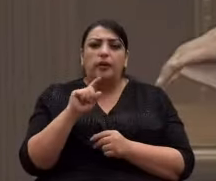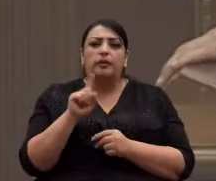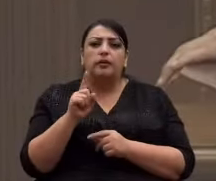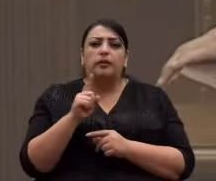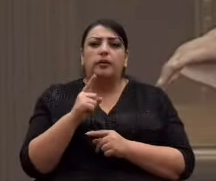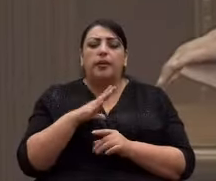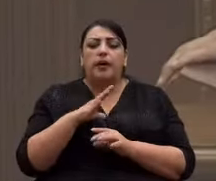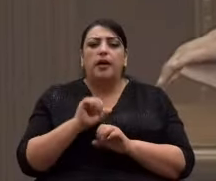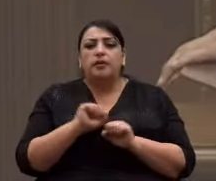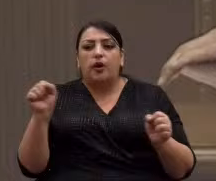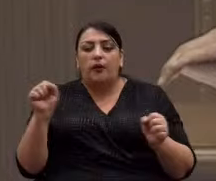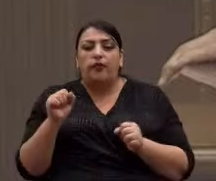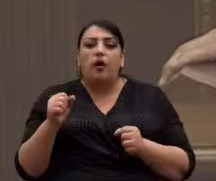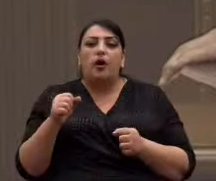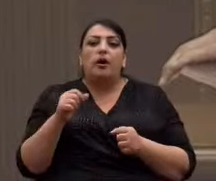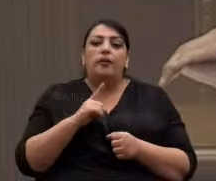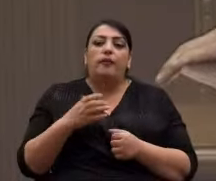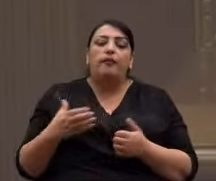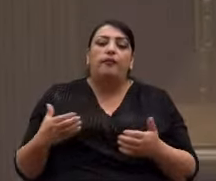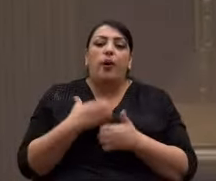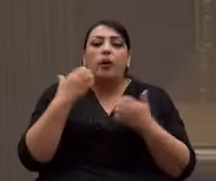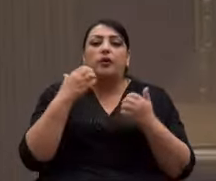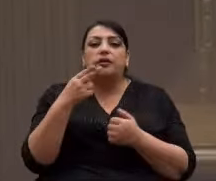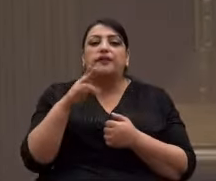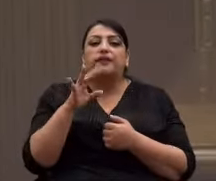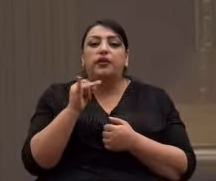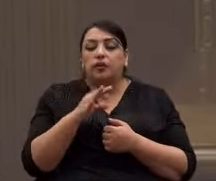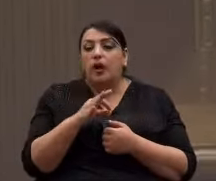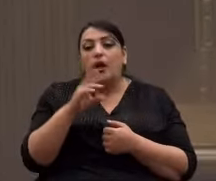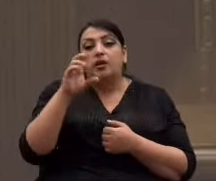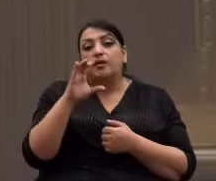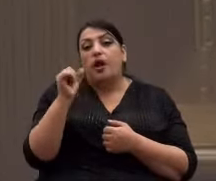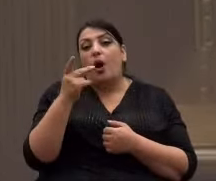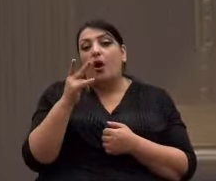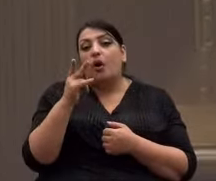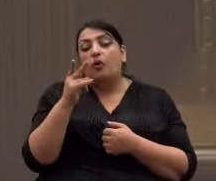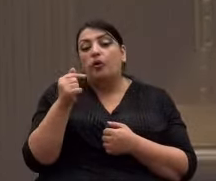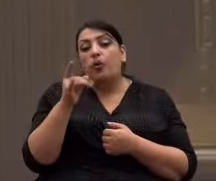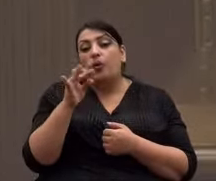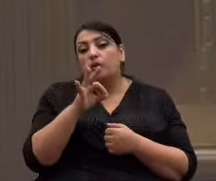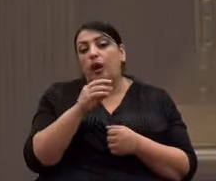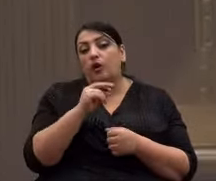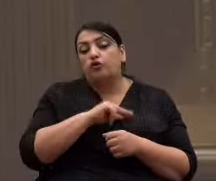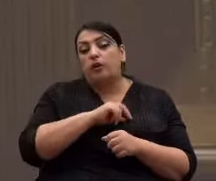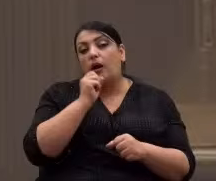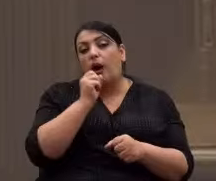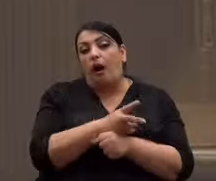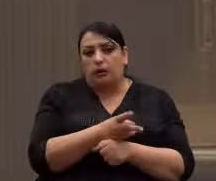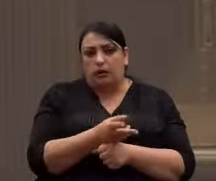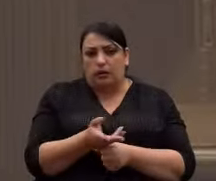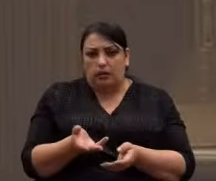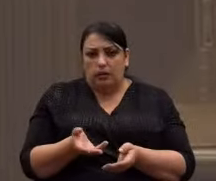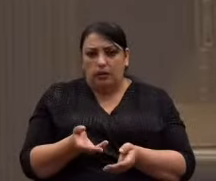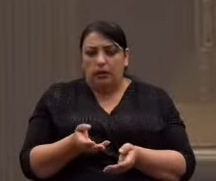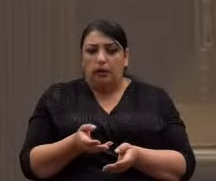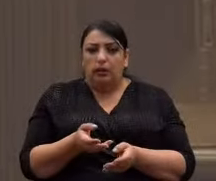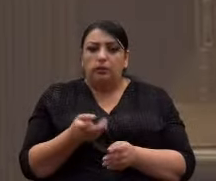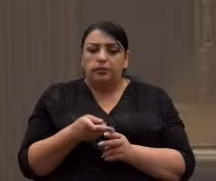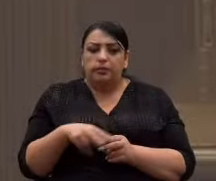Նիկոլ Փաշինյանը, վախեցել ա, Սաքոյին հաջորդ օրը հանել ա, սա պետական համակարգ չի, սիրելի հայրենակից,